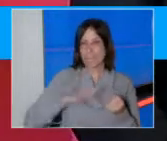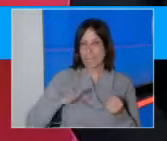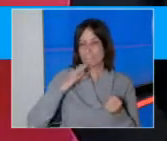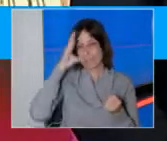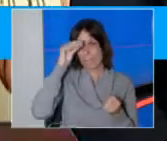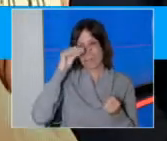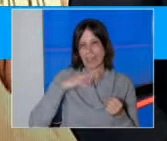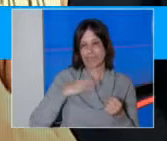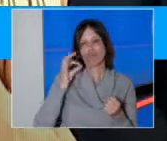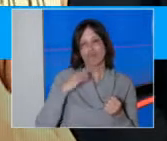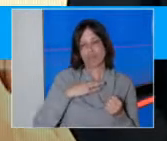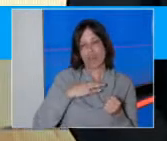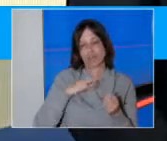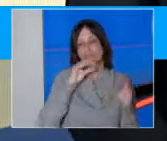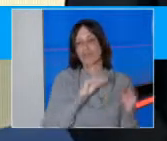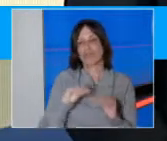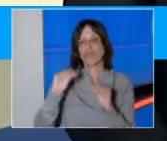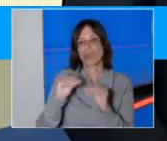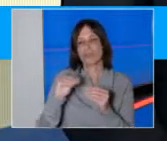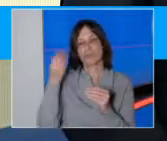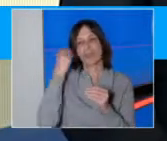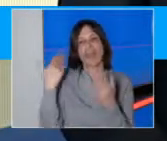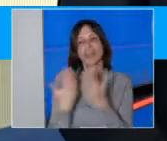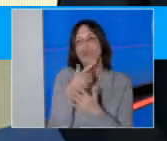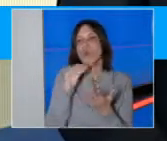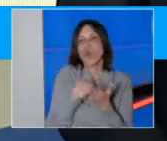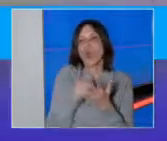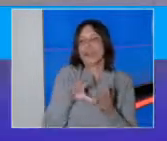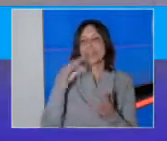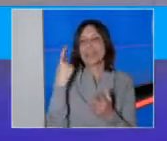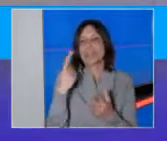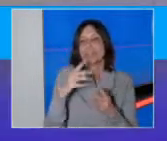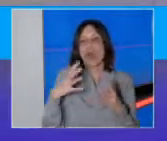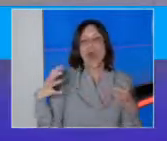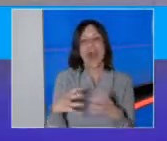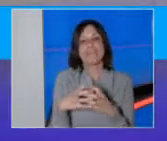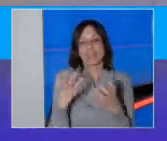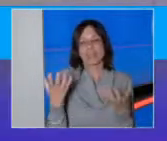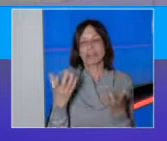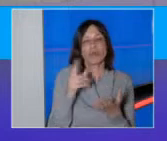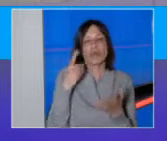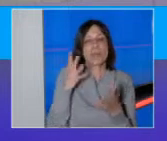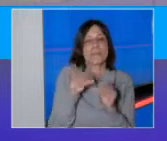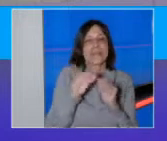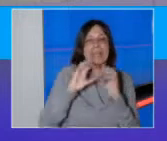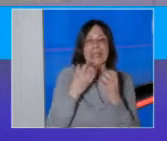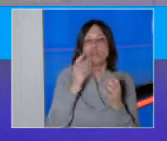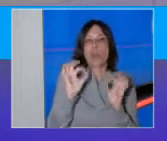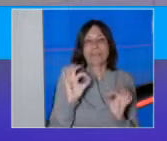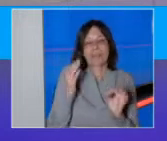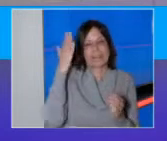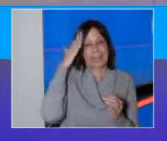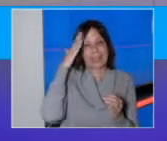כיתה זין, הם עוברים למסגרת חדשה. הוא לא מצליח למצוא את עצמו עדיין חברתית, כי הוא נמצא בכיתה שהוא לא באמת מכיר אותה, עם ילדים שהוא לא באמת